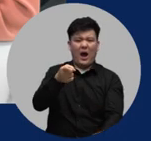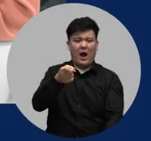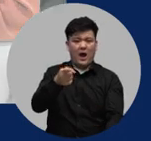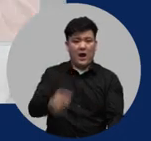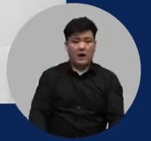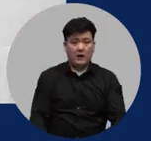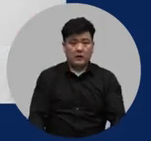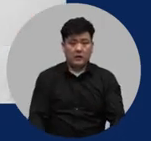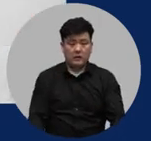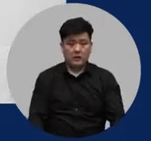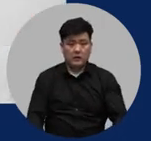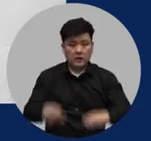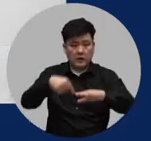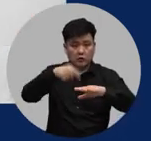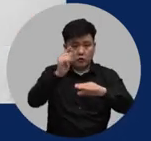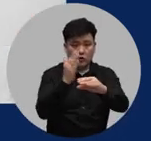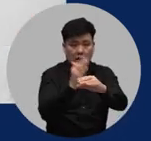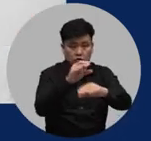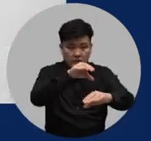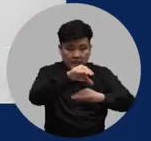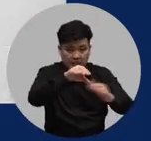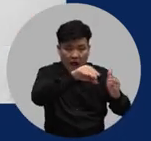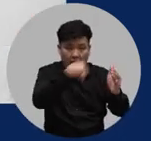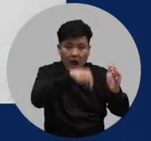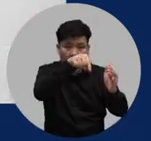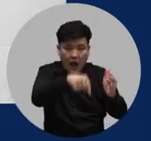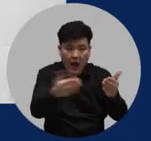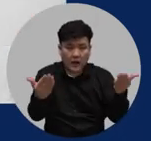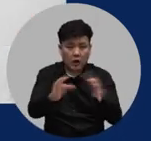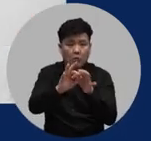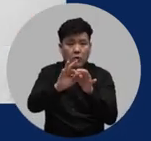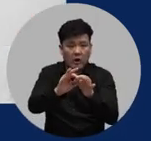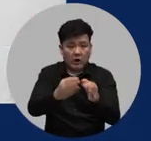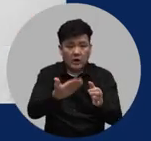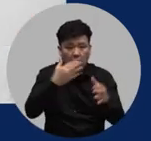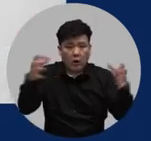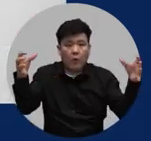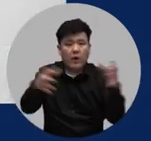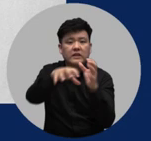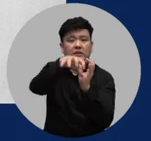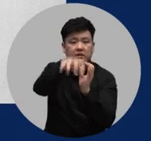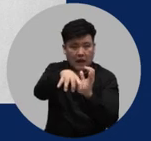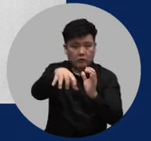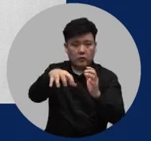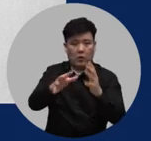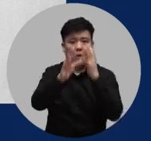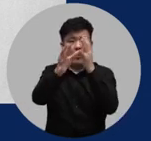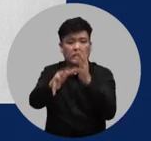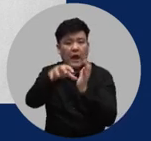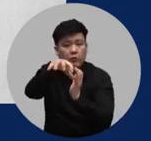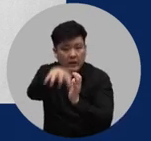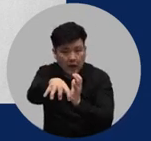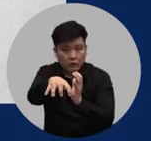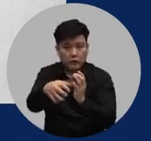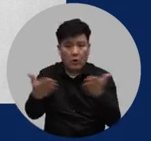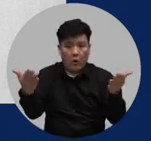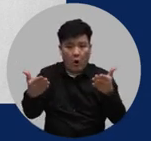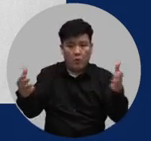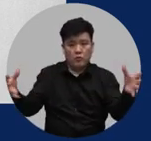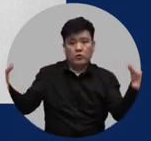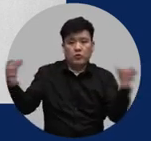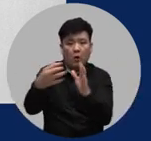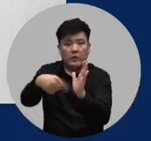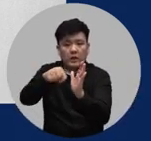되는데 출장 중인 차 안, 업무와 관련이 있는 회식 장소, 야유회 장소, 업무 협의를